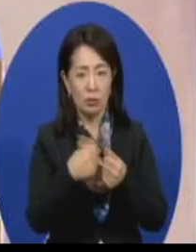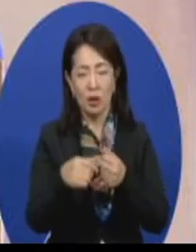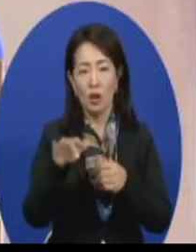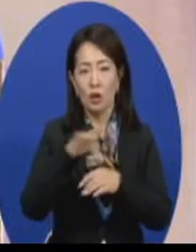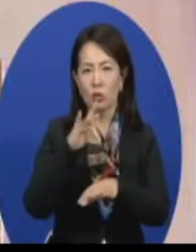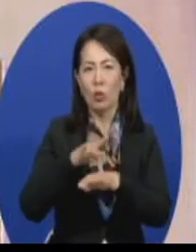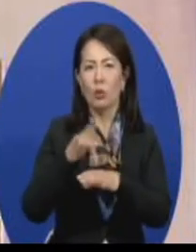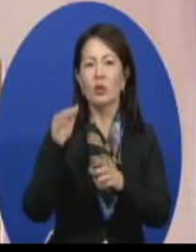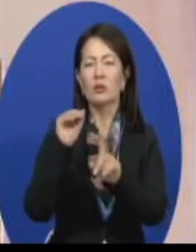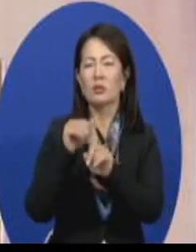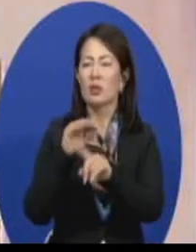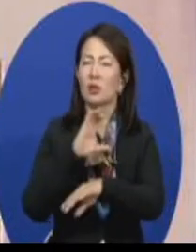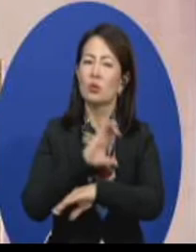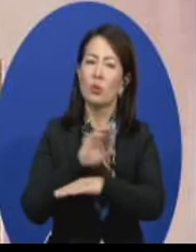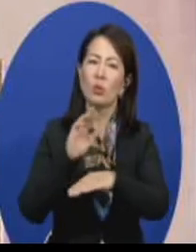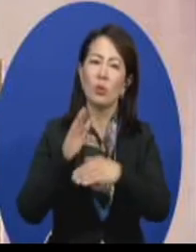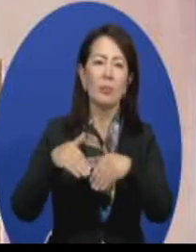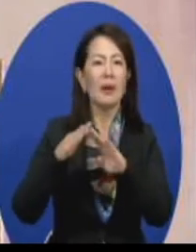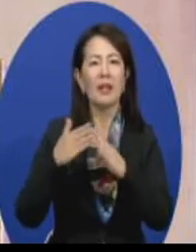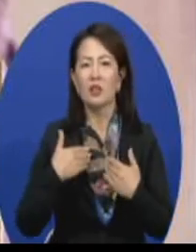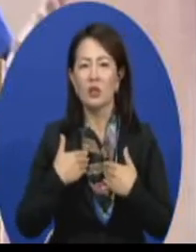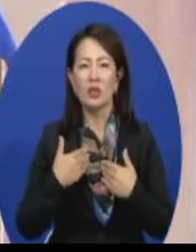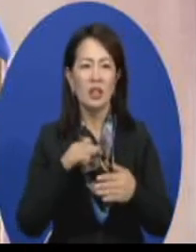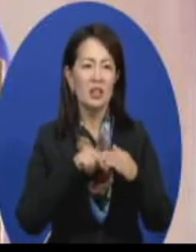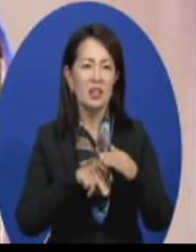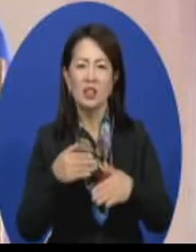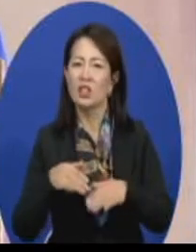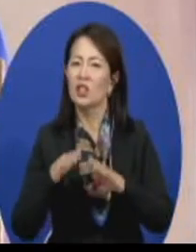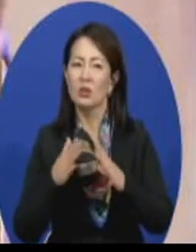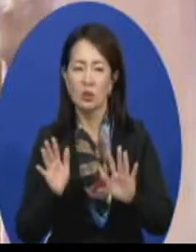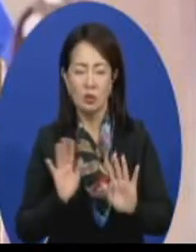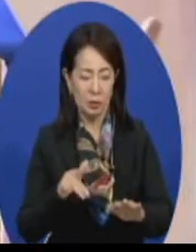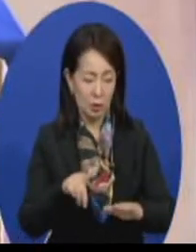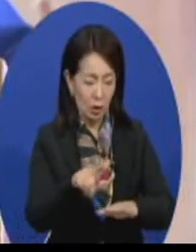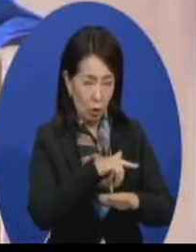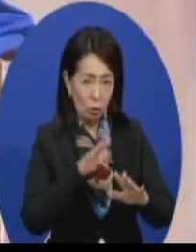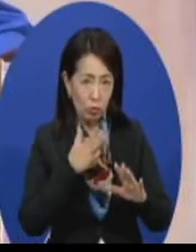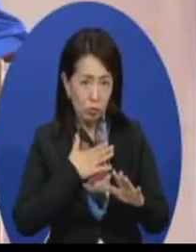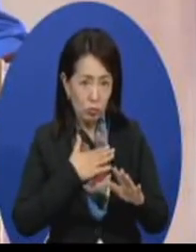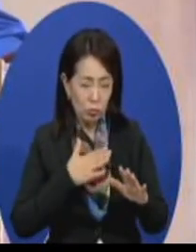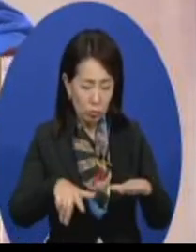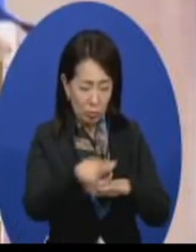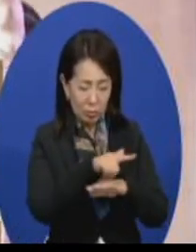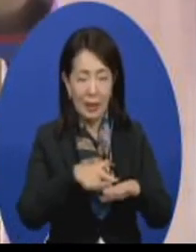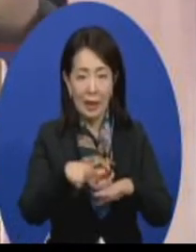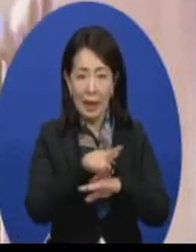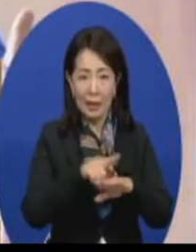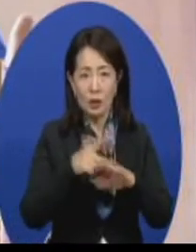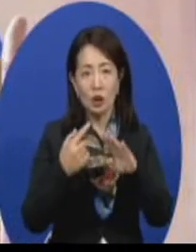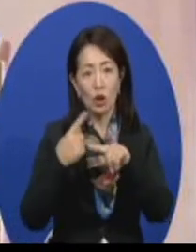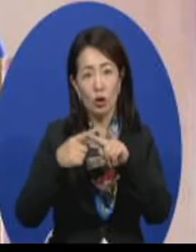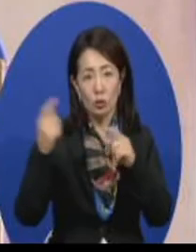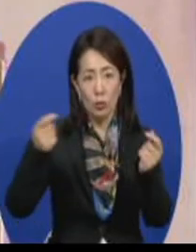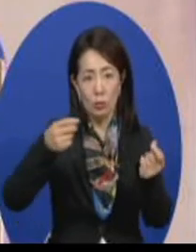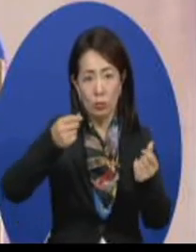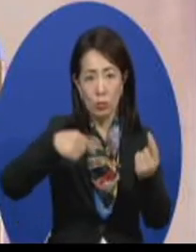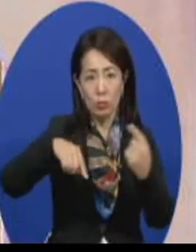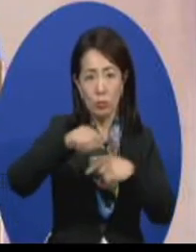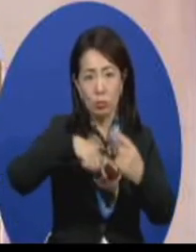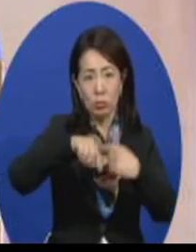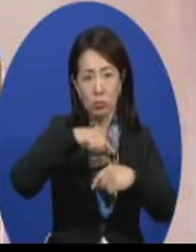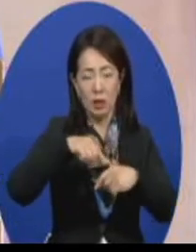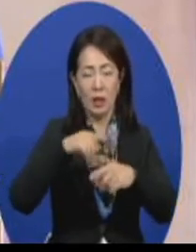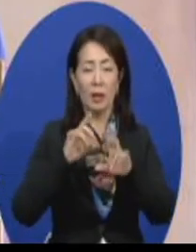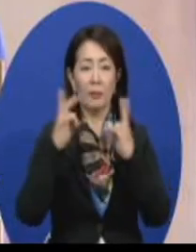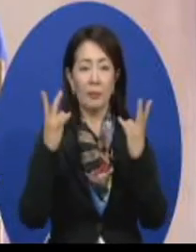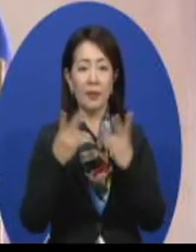одоо тэр сургууль бариад өгөөч, энэ цэцэрлэг бариад өгөөч биш. Орон нутгийнхаа энэ газар баялаг, хөдөө аж ахуй, мал аж ахуйгаа эрдэмтэнд оруулаад